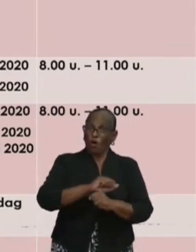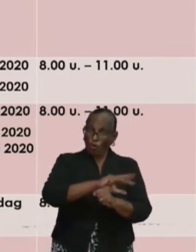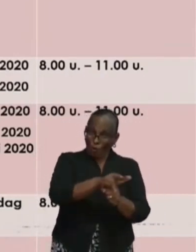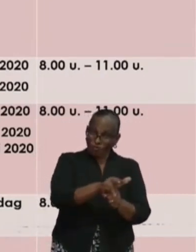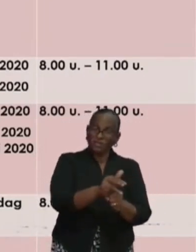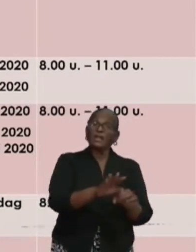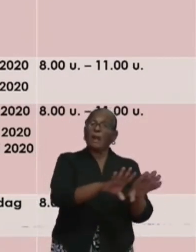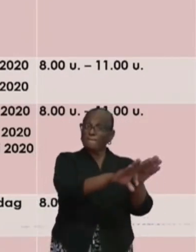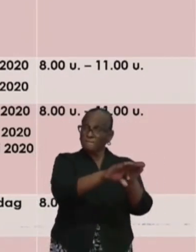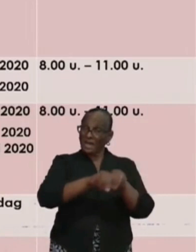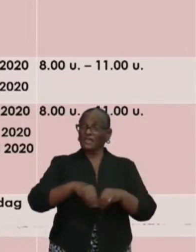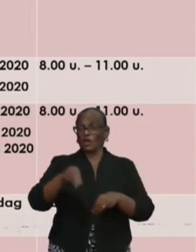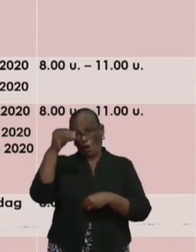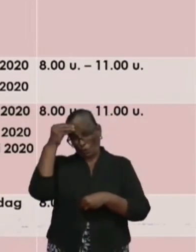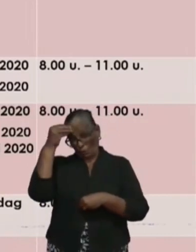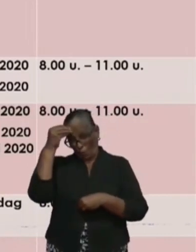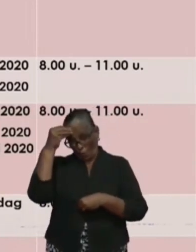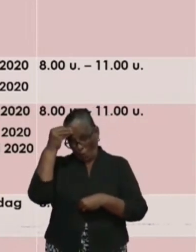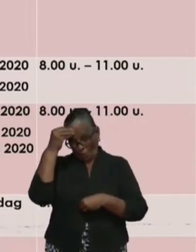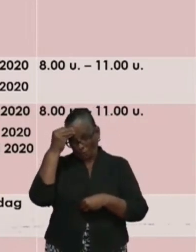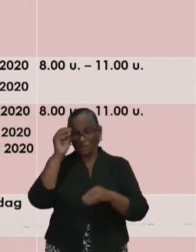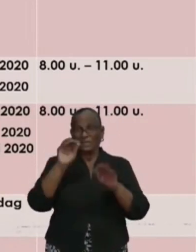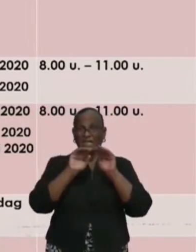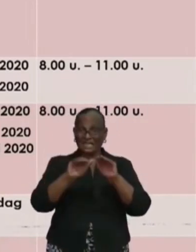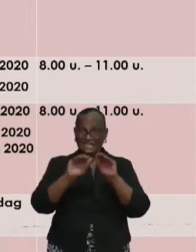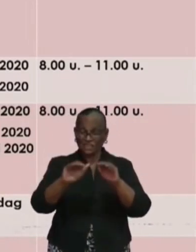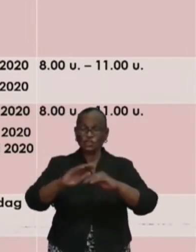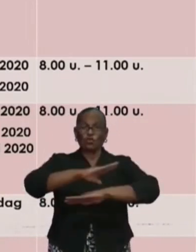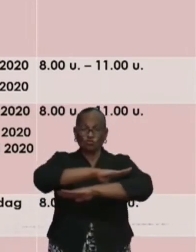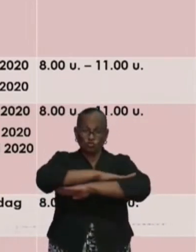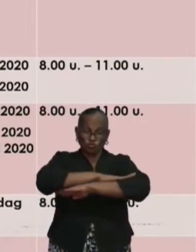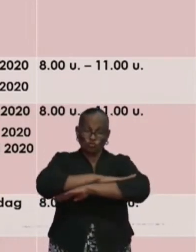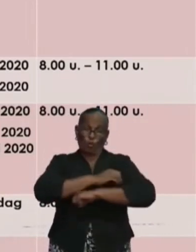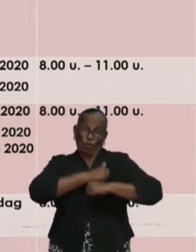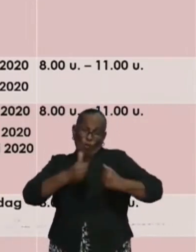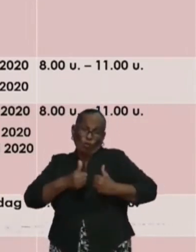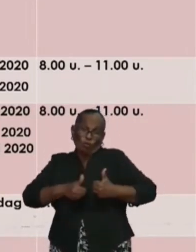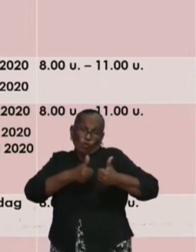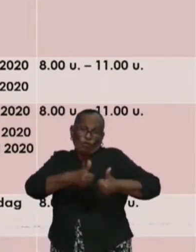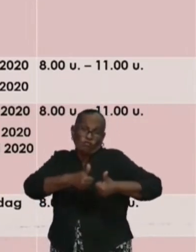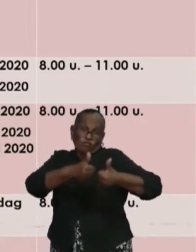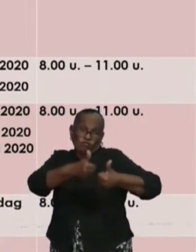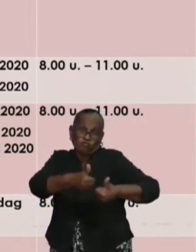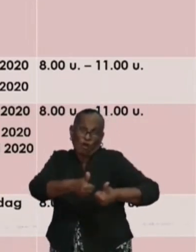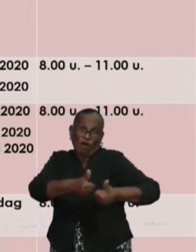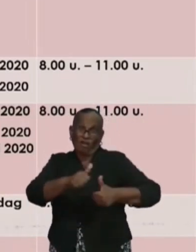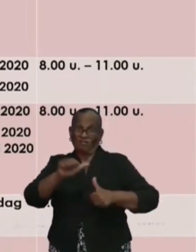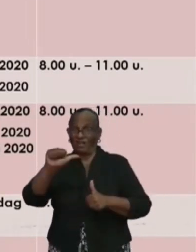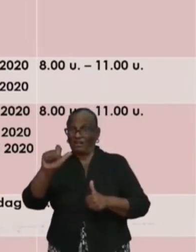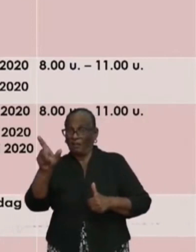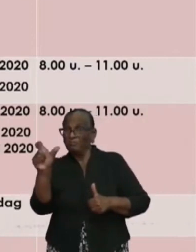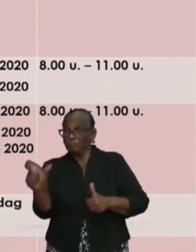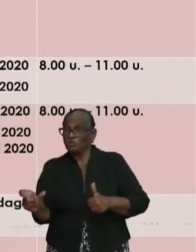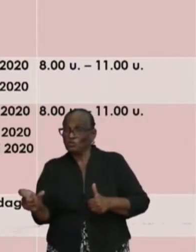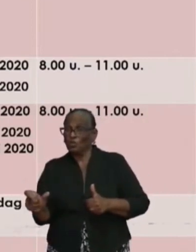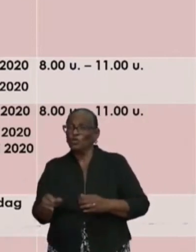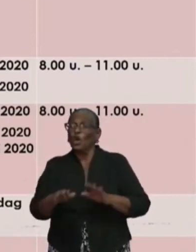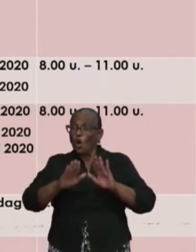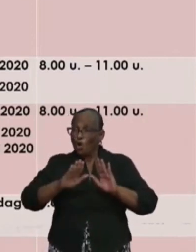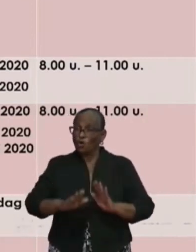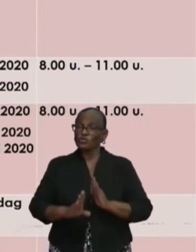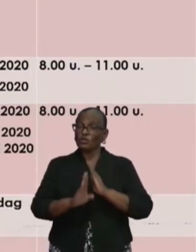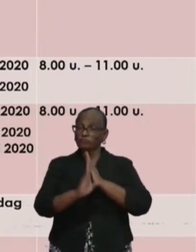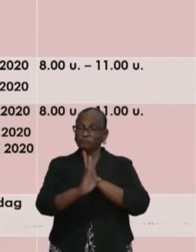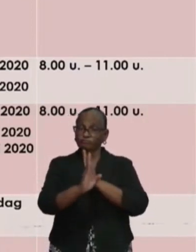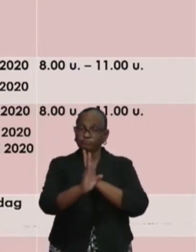COVID-maatregelen. U gaat de instructies van de schoolleider moeten volgen of van de HKL'er. U staat rustig in de rij